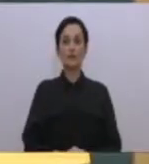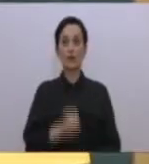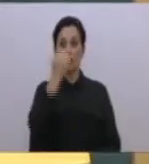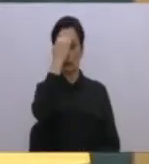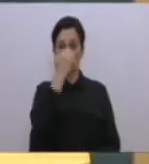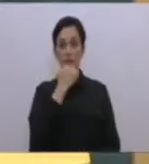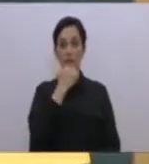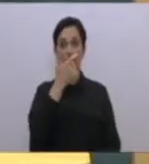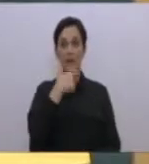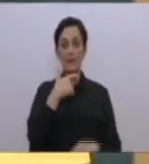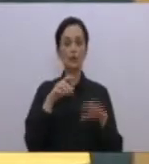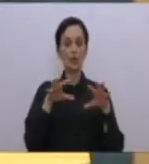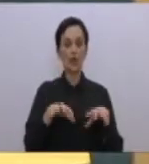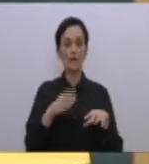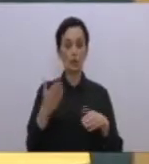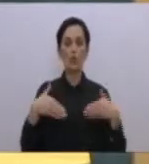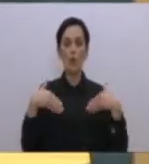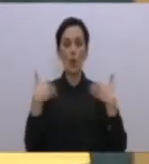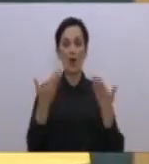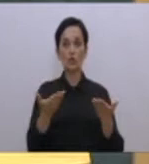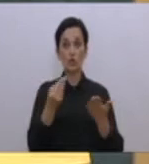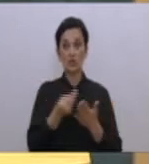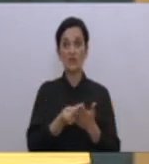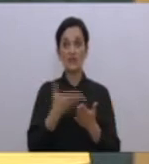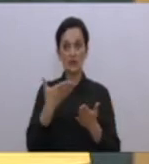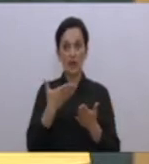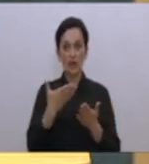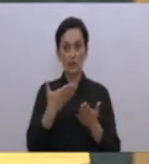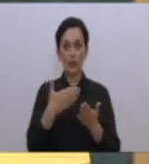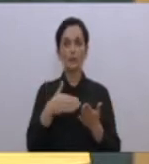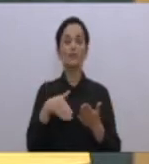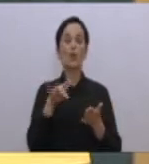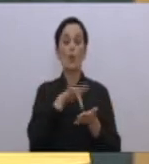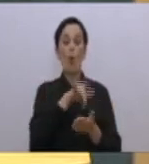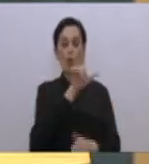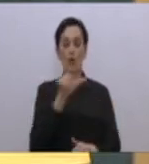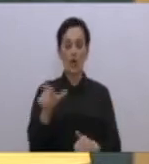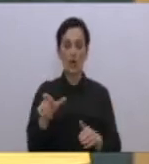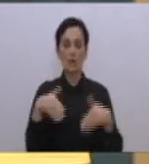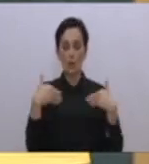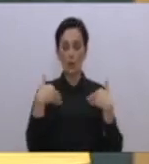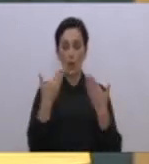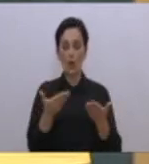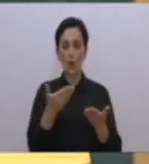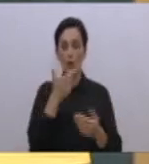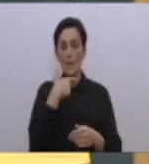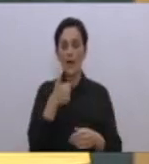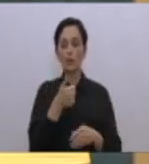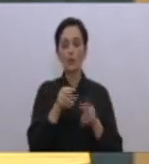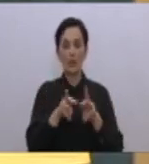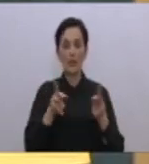Mădlobă, bădăvăn tăvșdomare, mogesalmebit, Zilpaso, tanamokhalakhebo, mogesalmebit, bădăno,